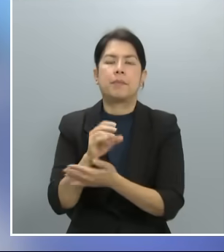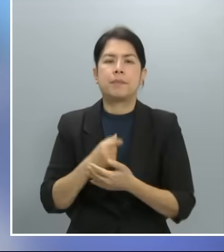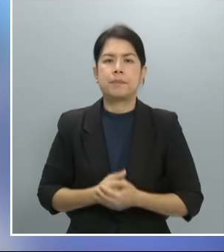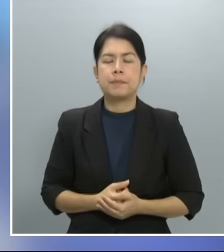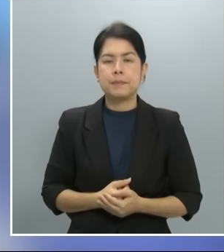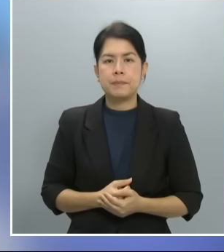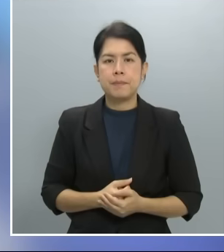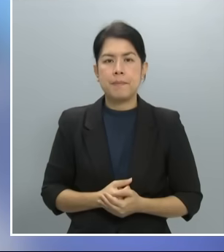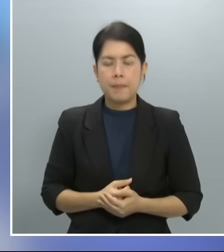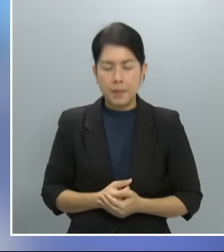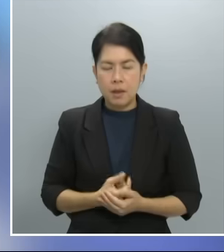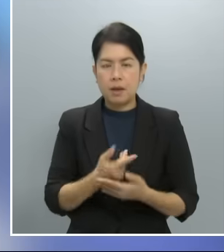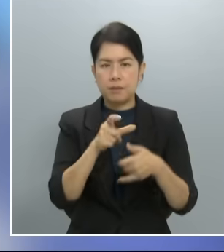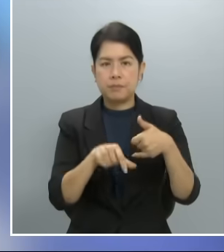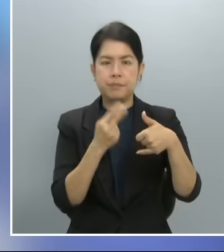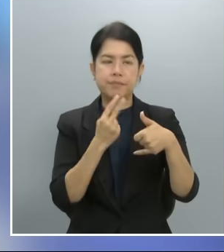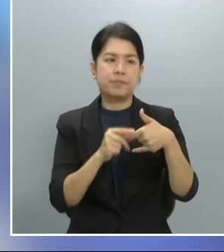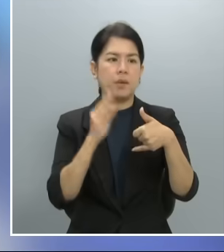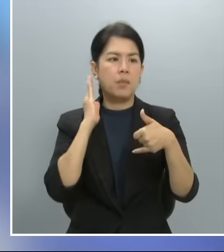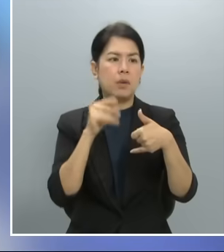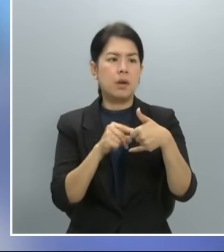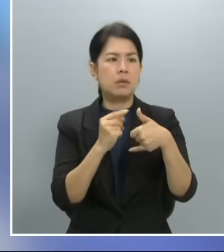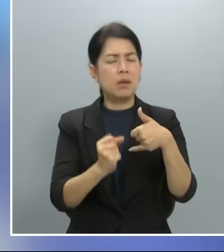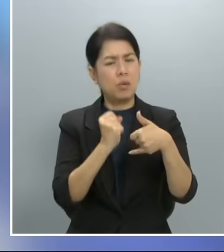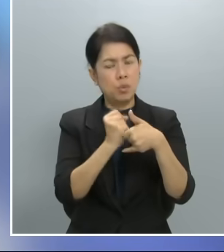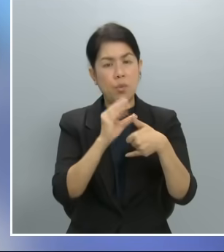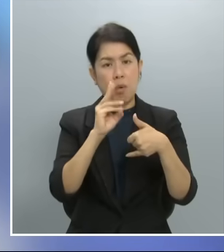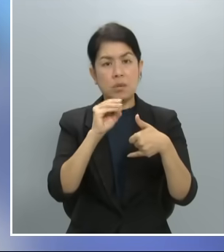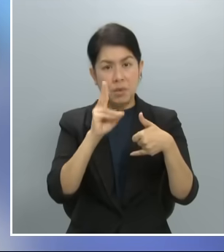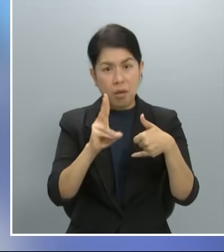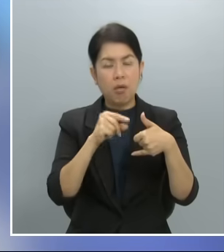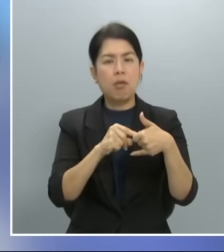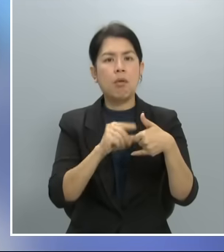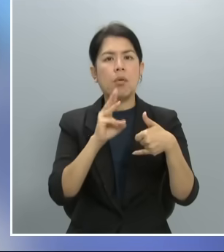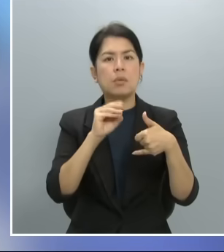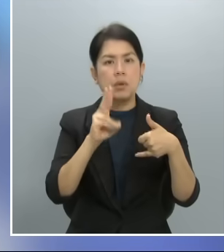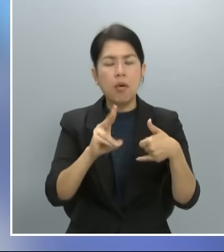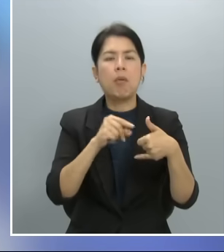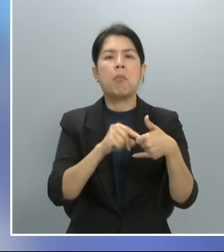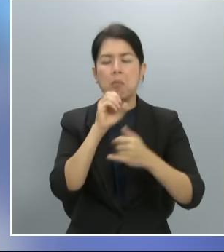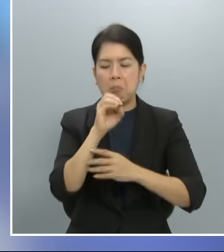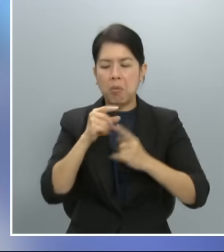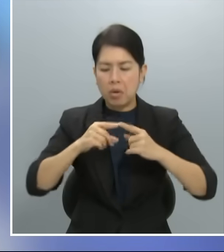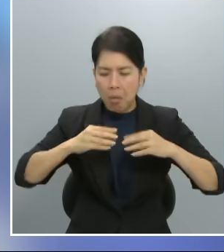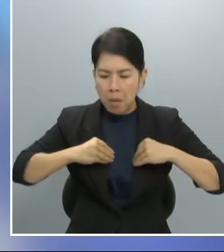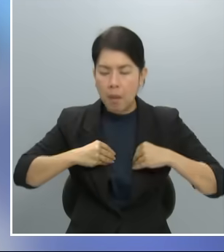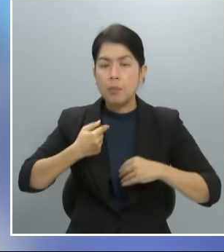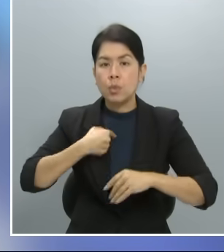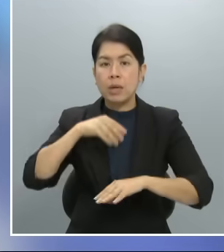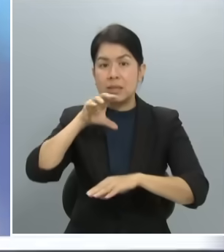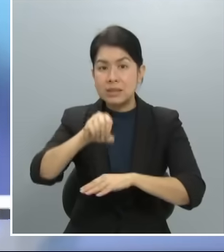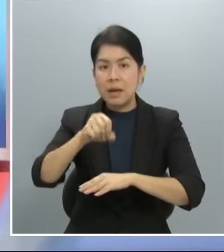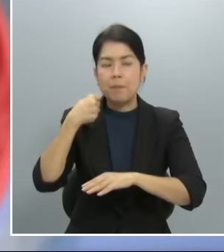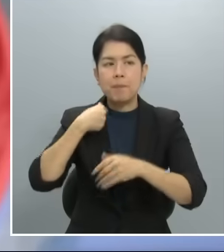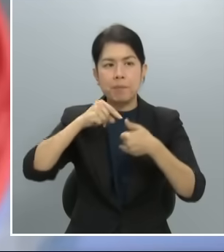นี่คือสมบัตินะคุณผู้ชมครับอายุได้ 62ปีแล้วนะฮะแต่ยอมรับครับว่าจับเด็กไปจริงแล้วหวัง